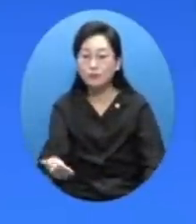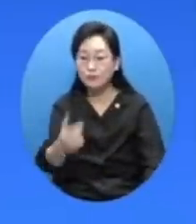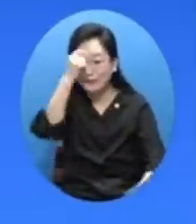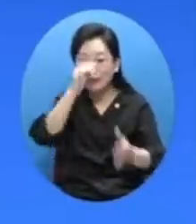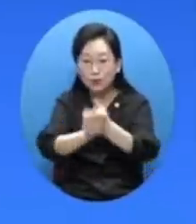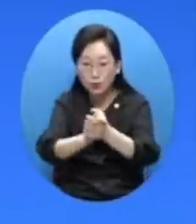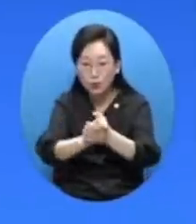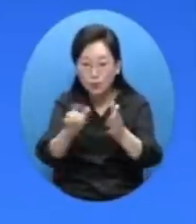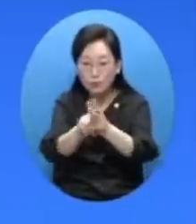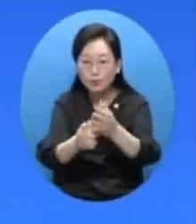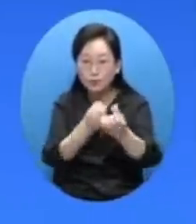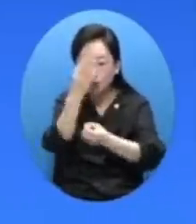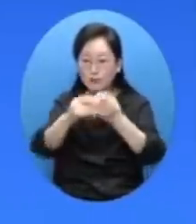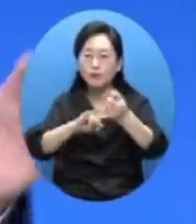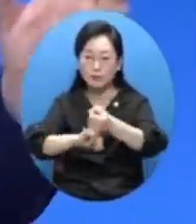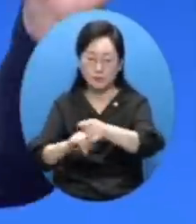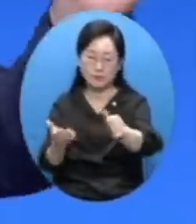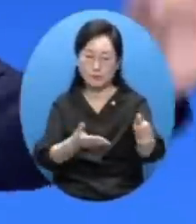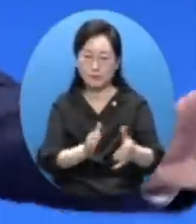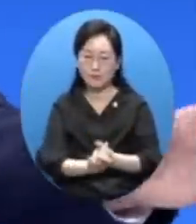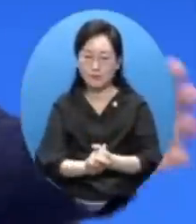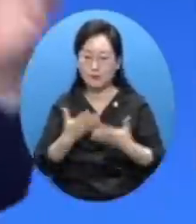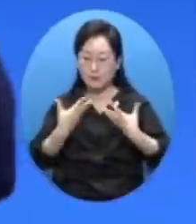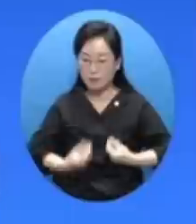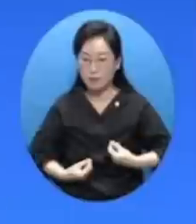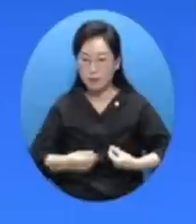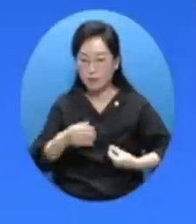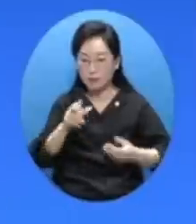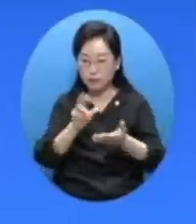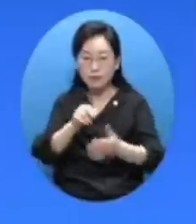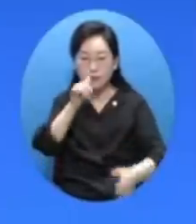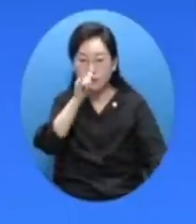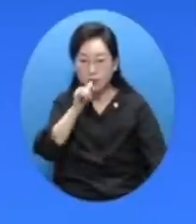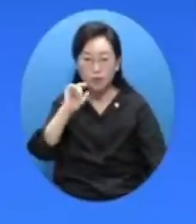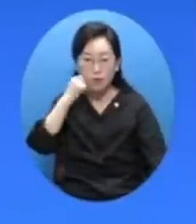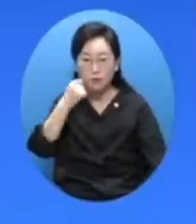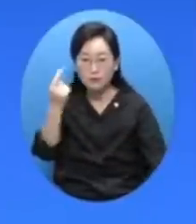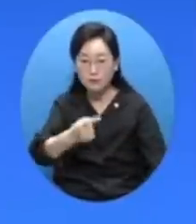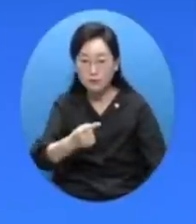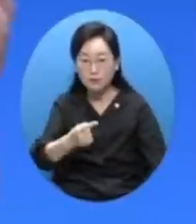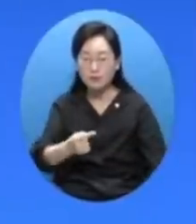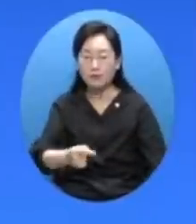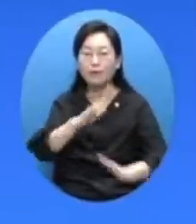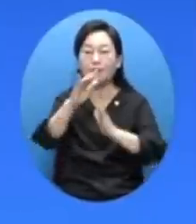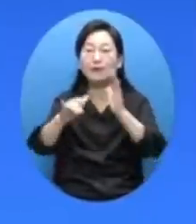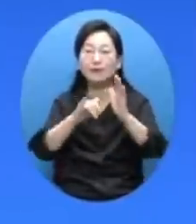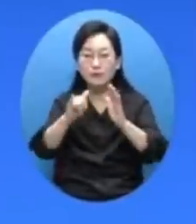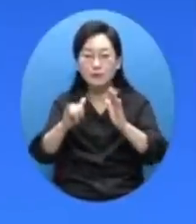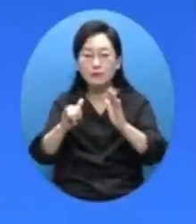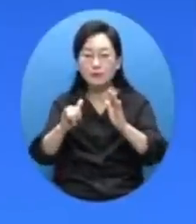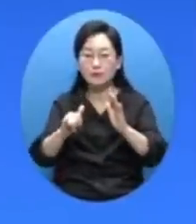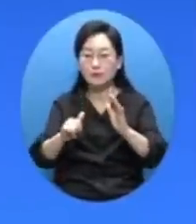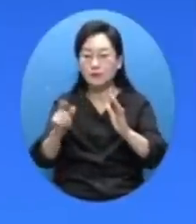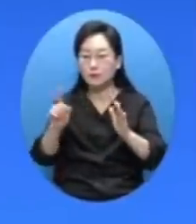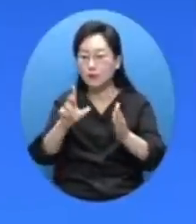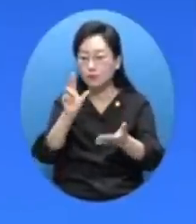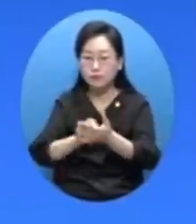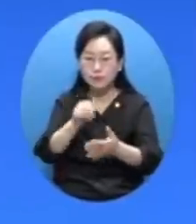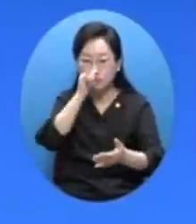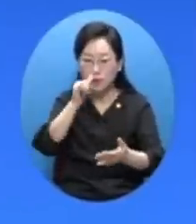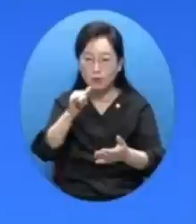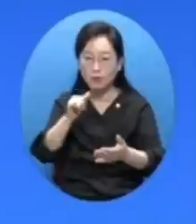기도는 믿음의 고백으로 드려야 되는 것입니다 내게 절망이 있어도 문제가 있어도 어려움에서도 가정에 풍랑이 이러고